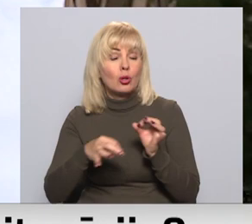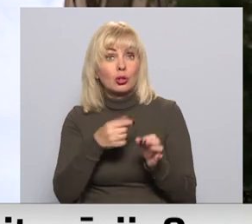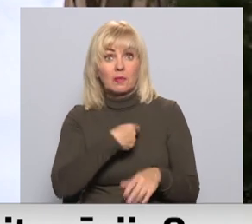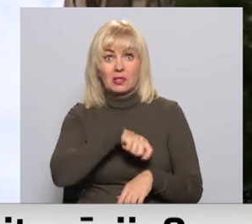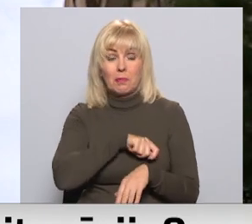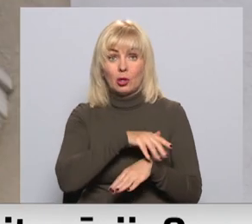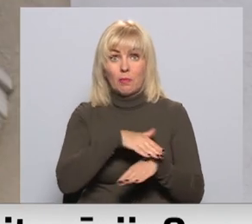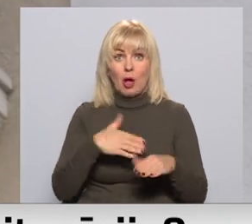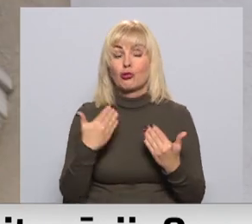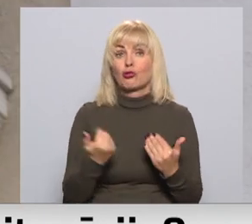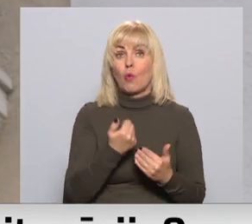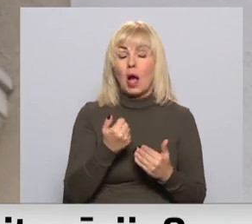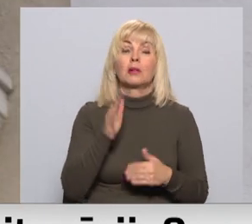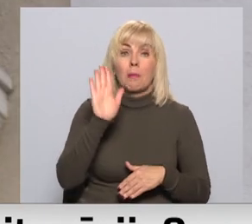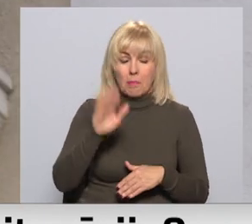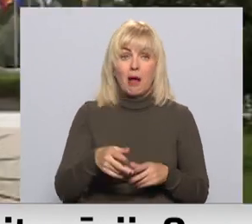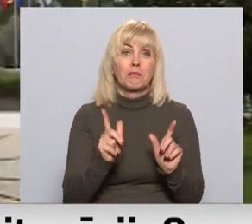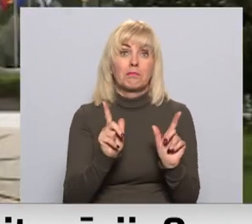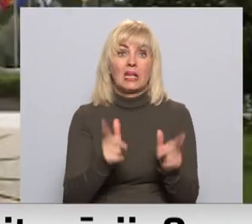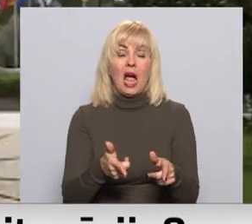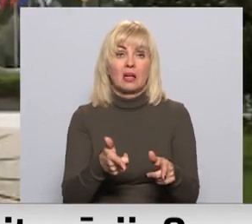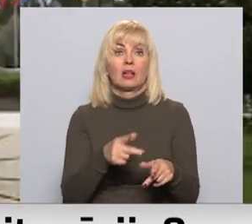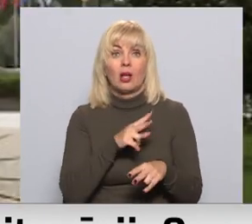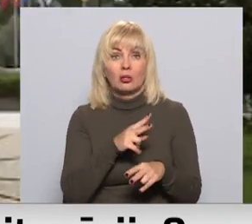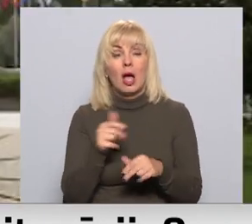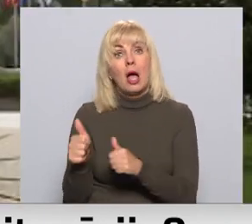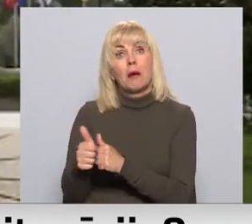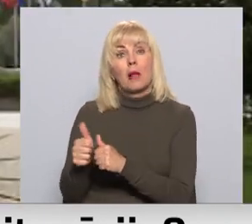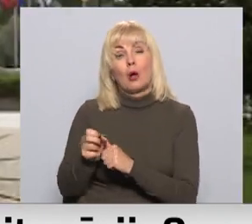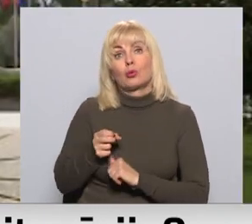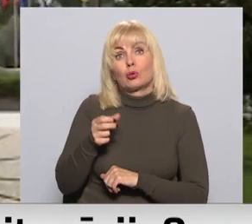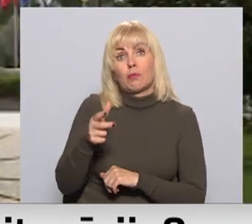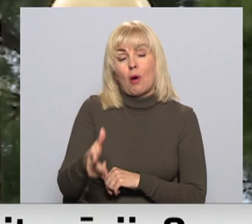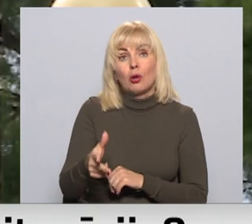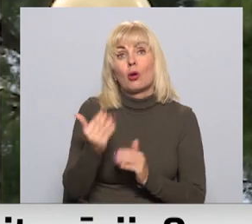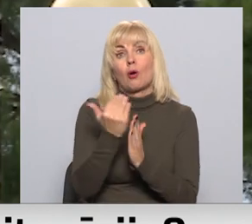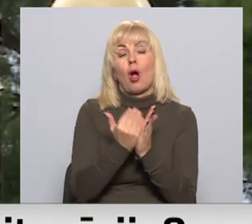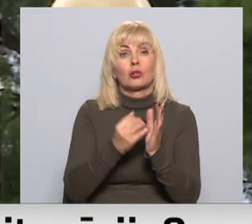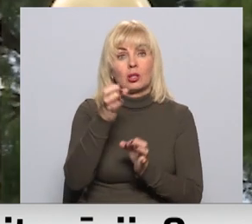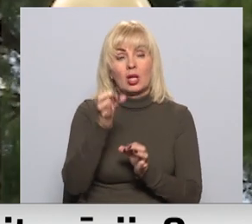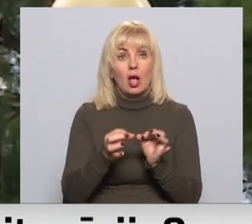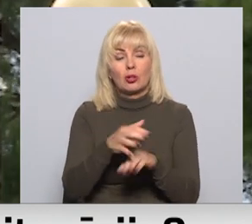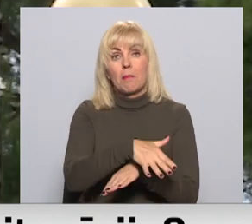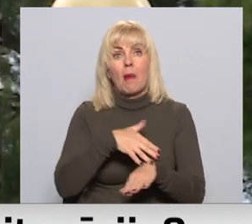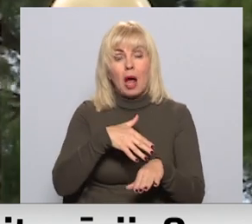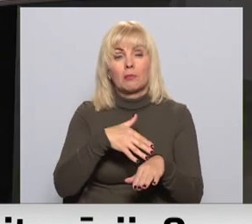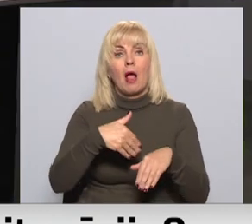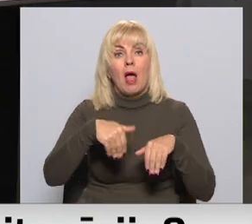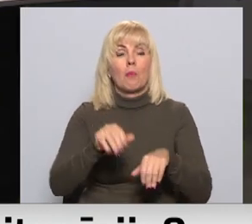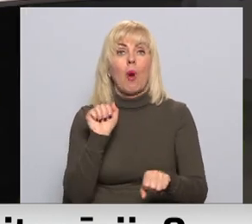Spānijas parlaments šogad nobalsoja par eitanāziju, taču blakus esošajā Portugālē konstitucionālā tiesa šādu parlamentu lēmumu